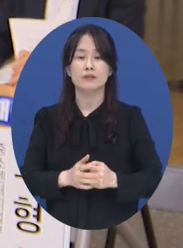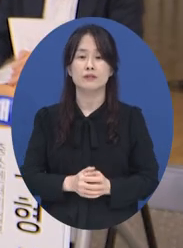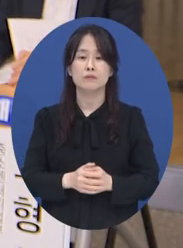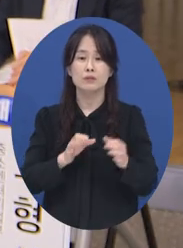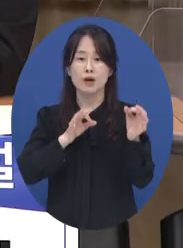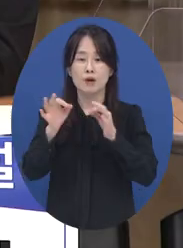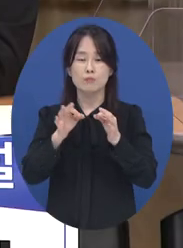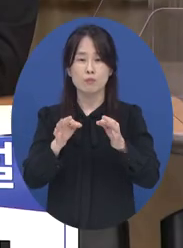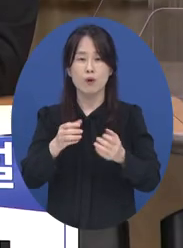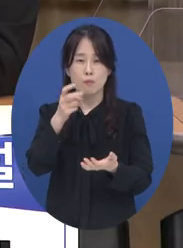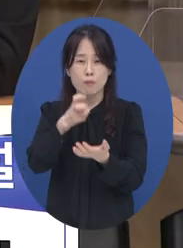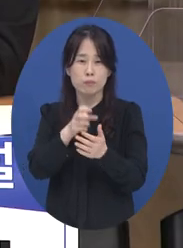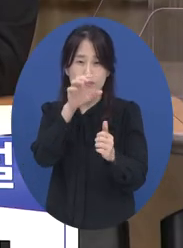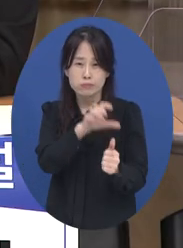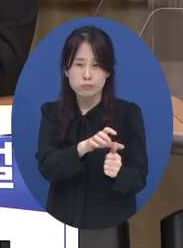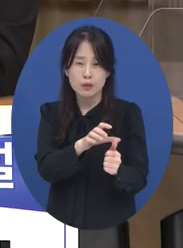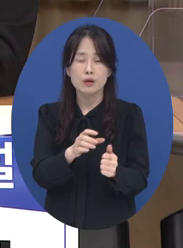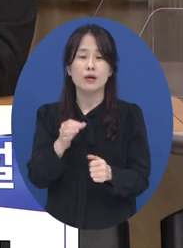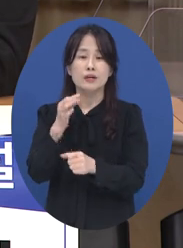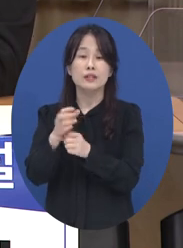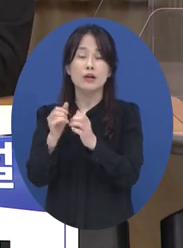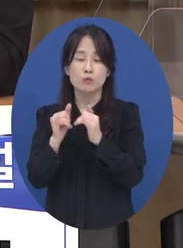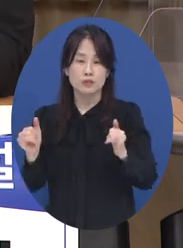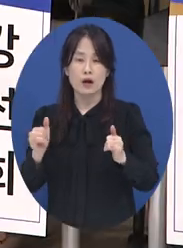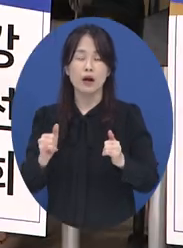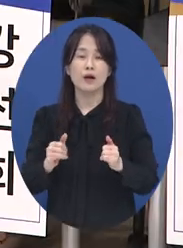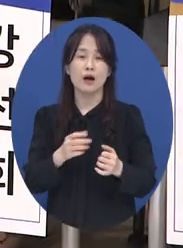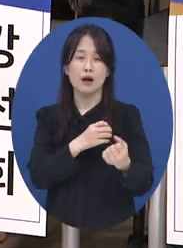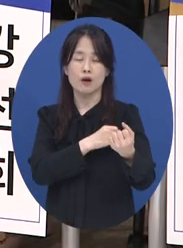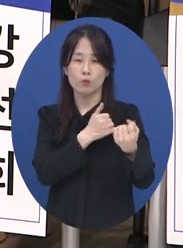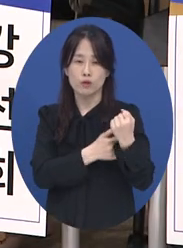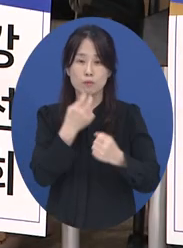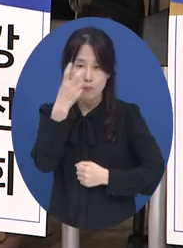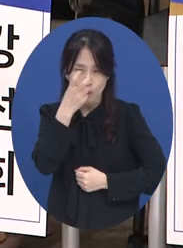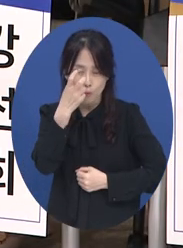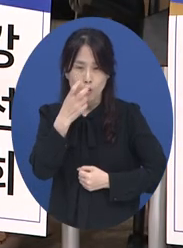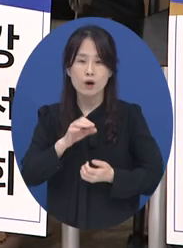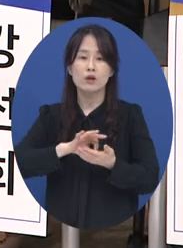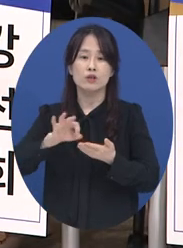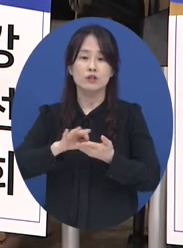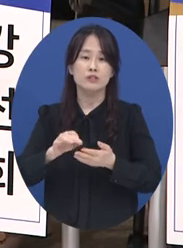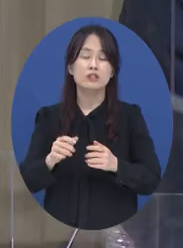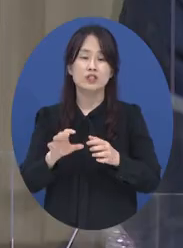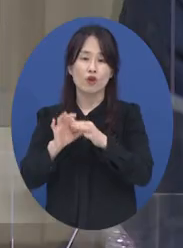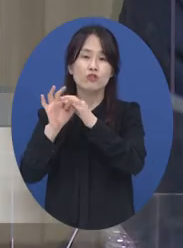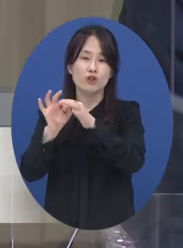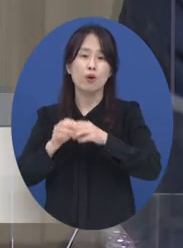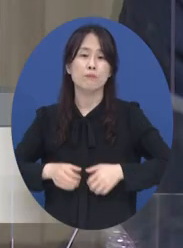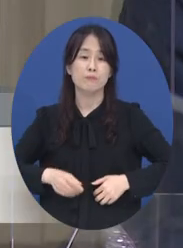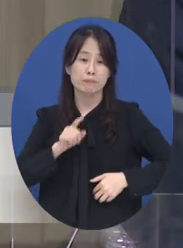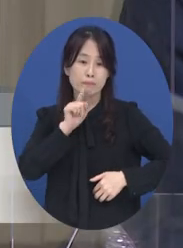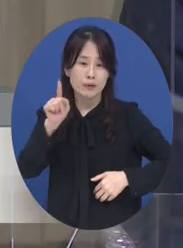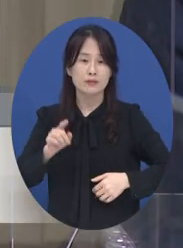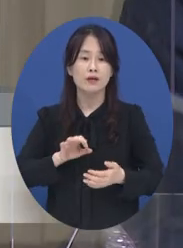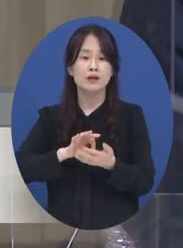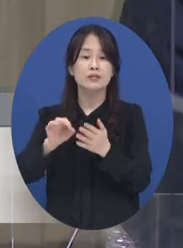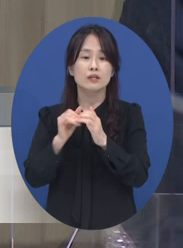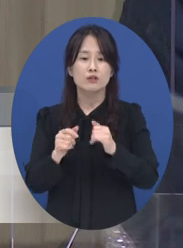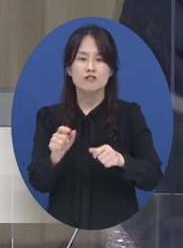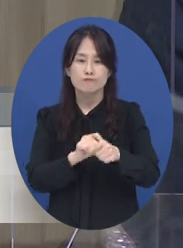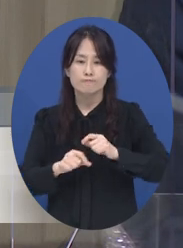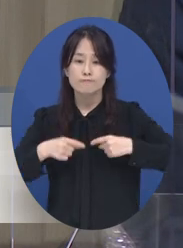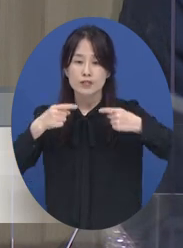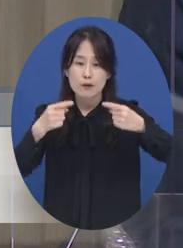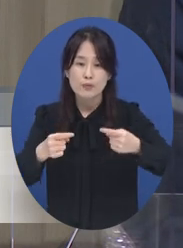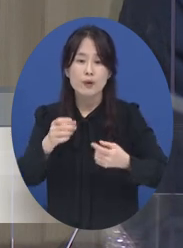플랫폼 투자가 소비자의 기본 권익을 보았고 효용 증대로 이어져 한다고 밝혔습니다 투자 대격 극적으로 참여를 하는 가치의